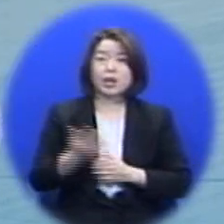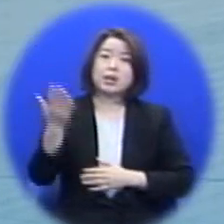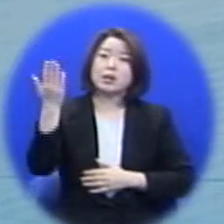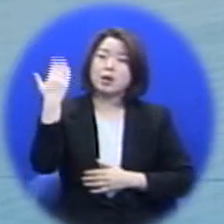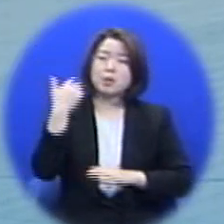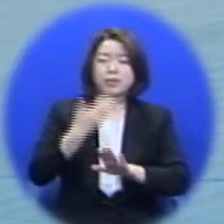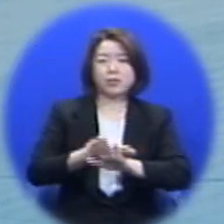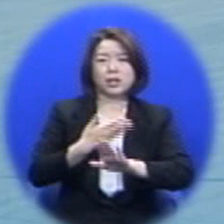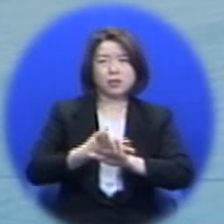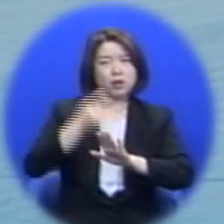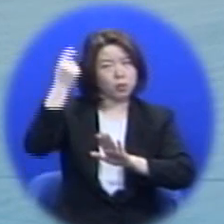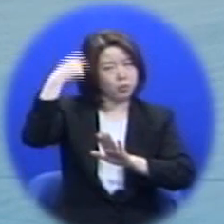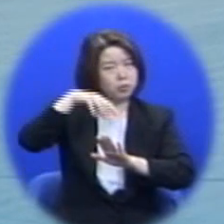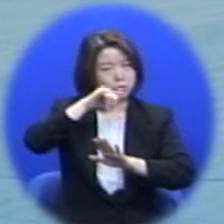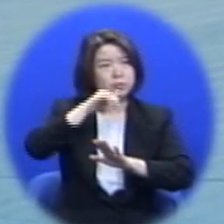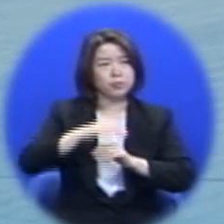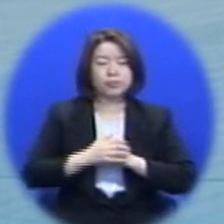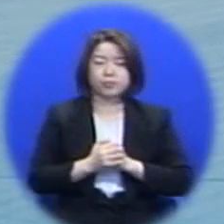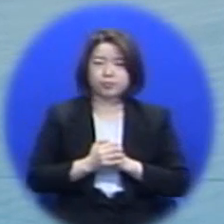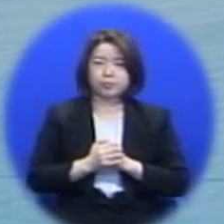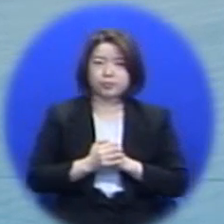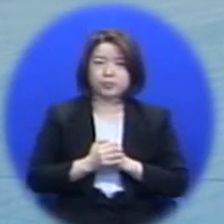지난번과 다르다는 걸 느꼈어요.